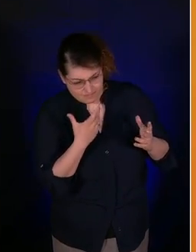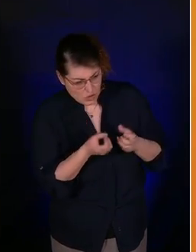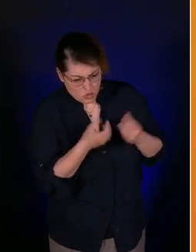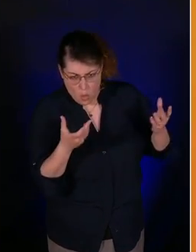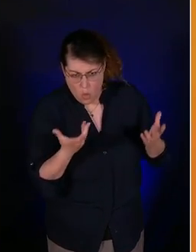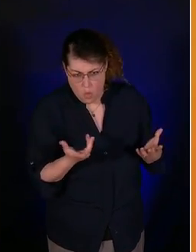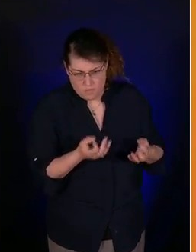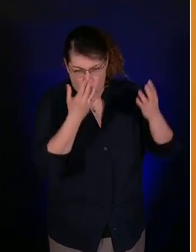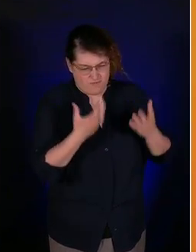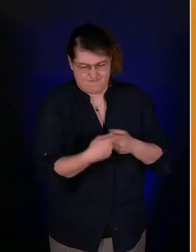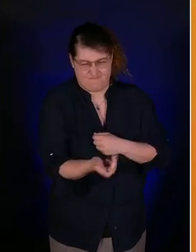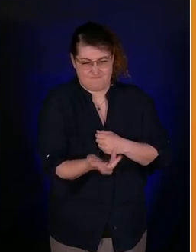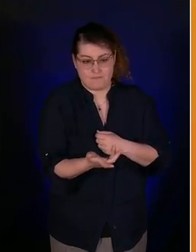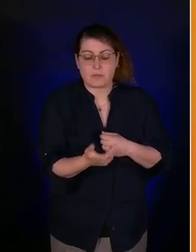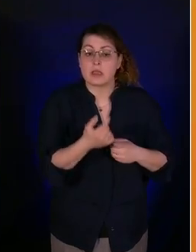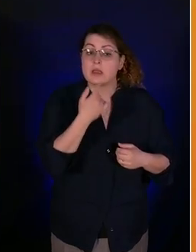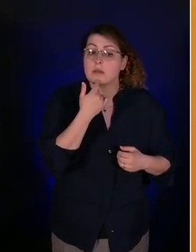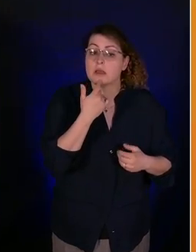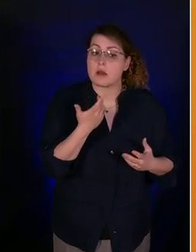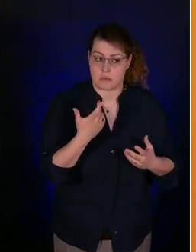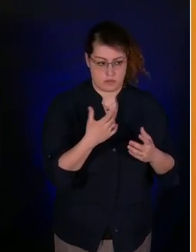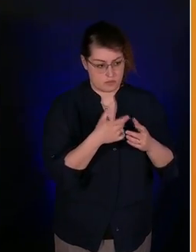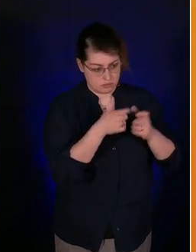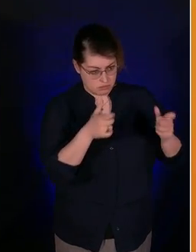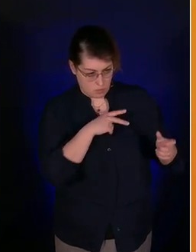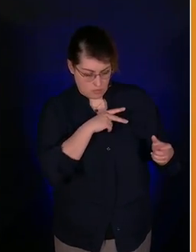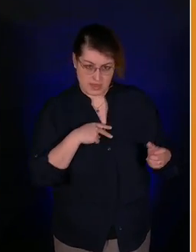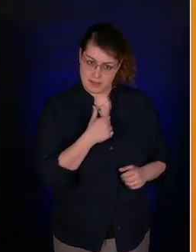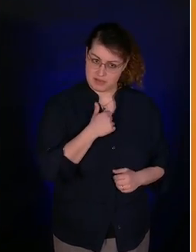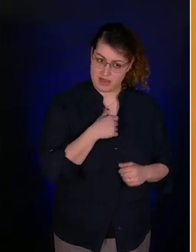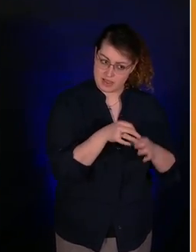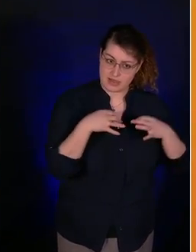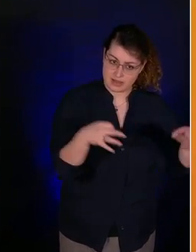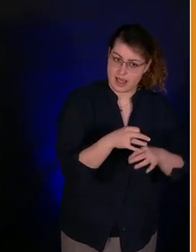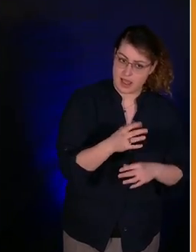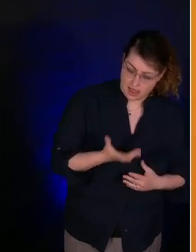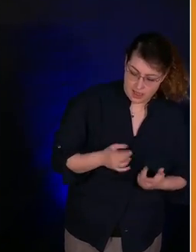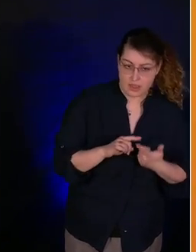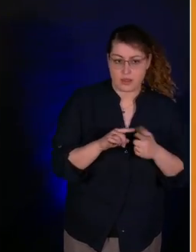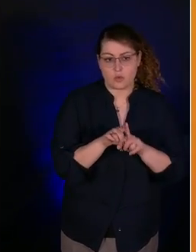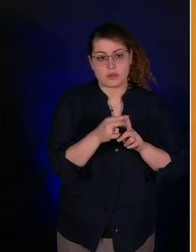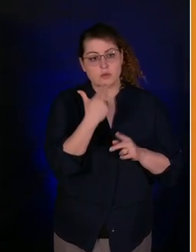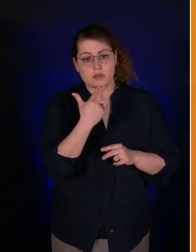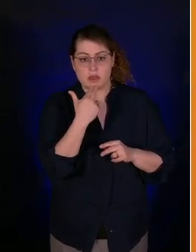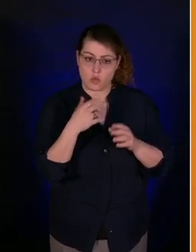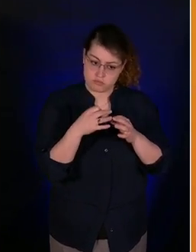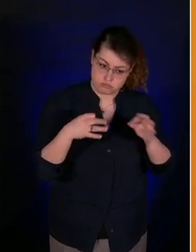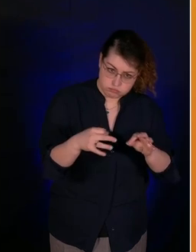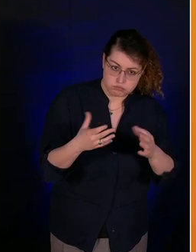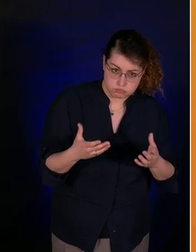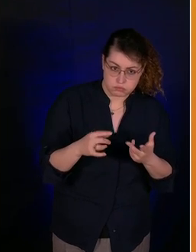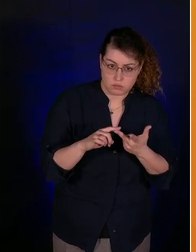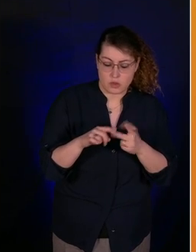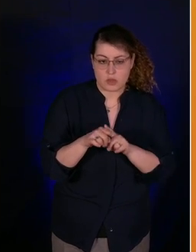Alors des questions telles que la propriété privée de la terre, l'utilisation collective des moyens de production, la transformation